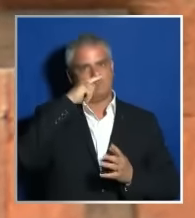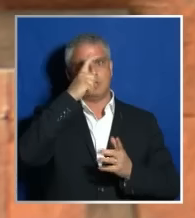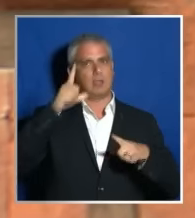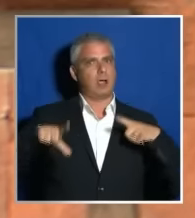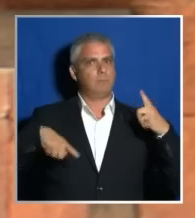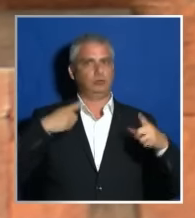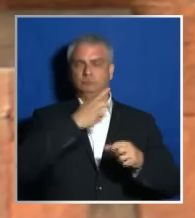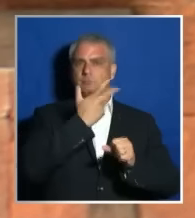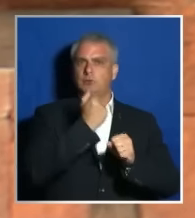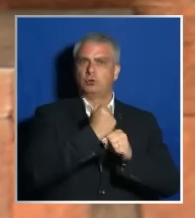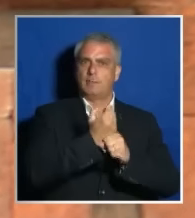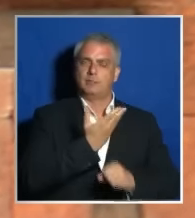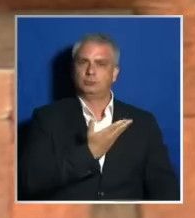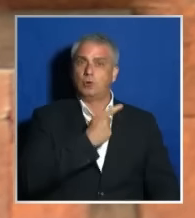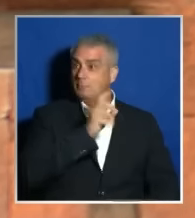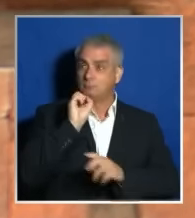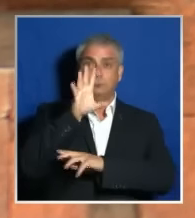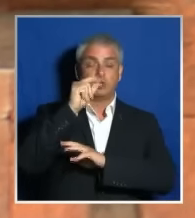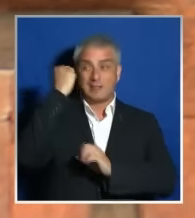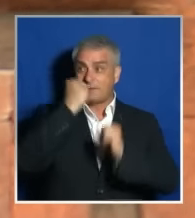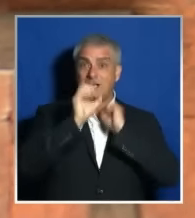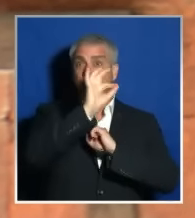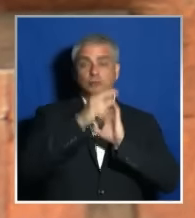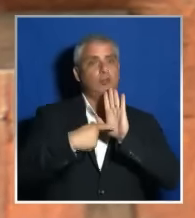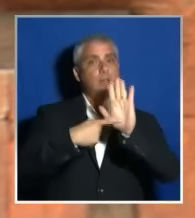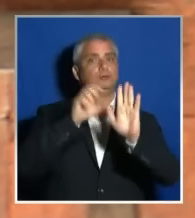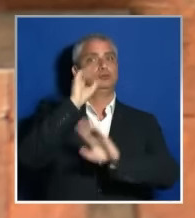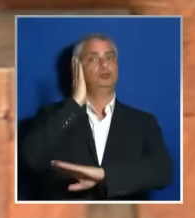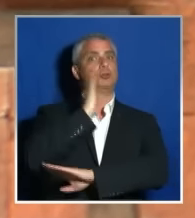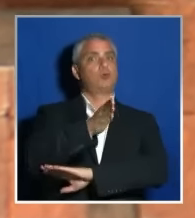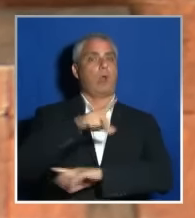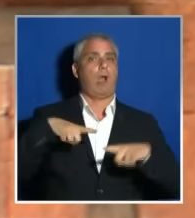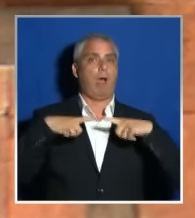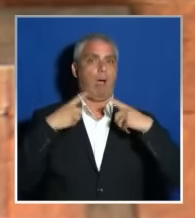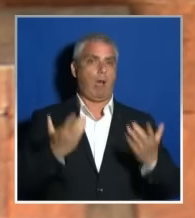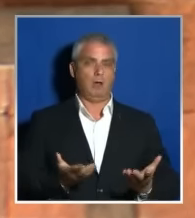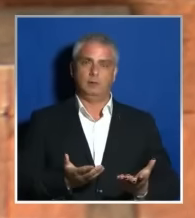בהם. הם משדרים את הרציחות שלהם בשידור חי.